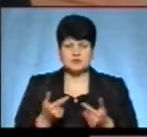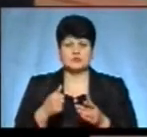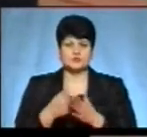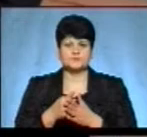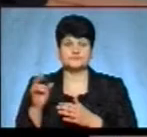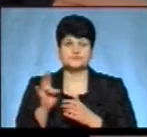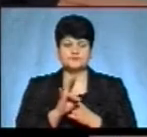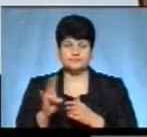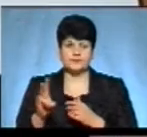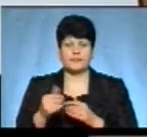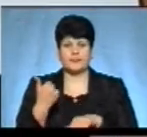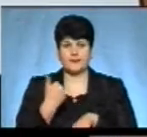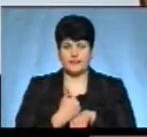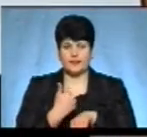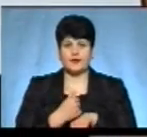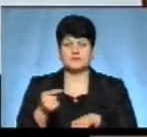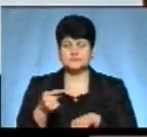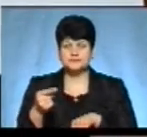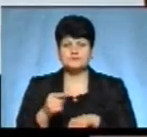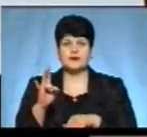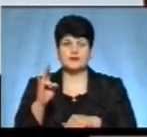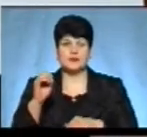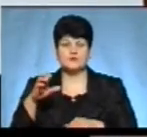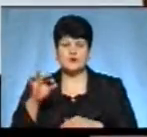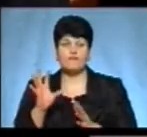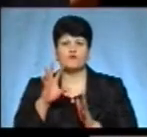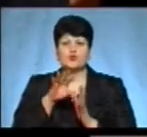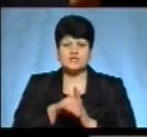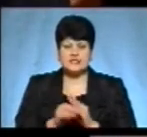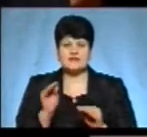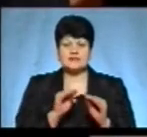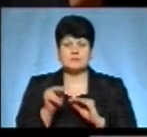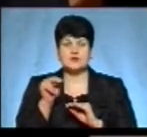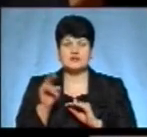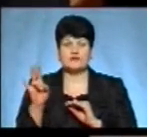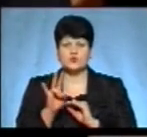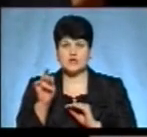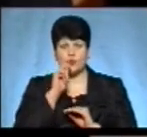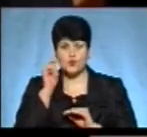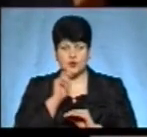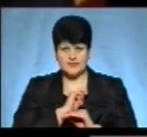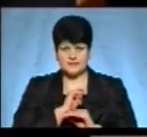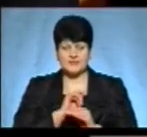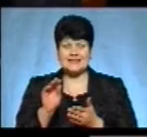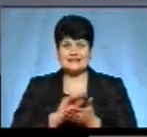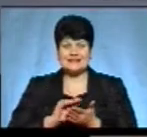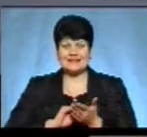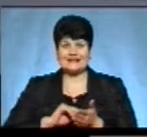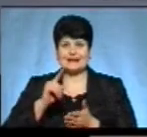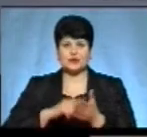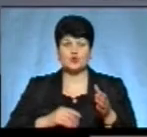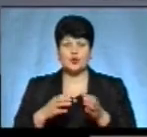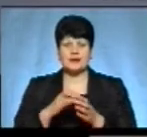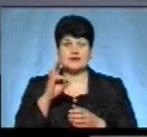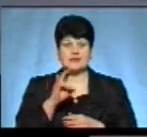Кременецької православної церкви України Нестора із проханням включити їхню парафію у склад Православної церкви України. Секретар релігійної громади села